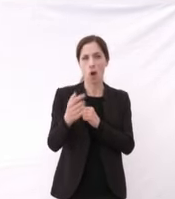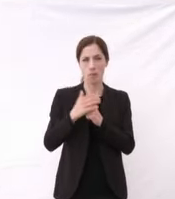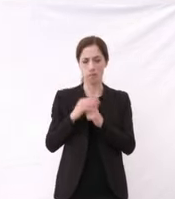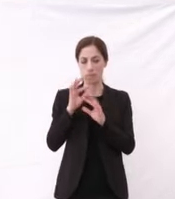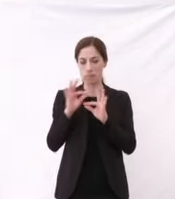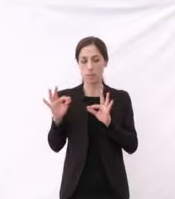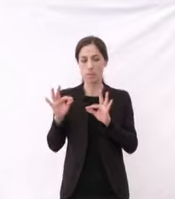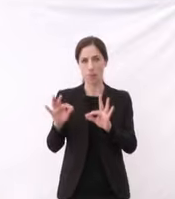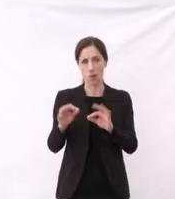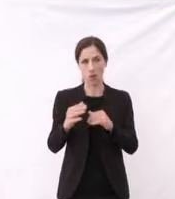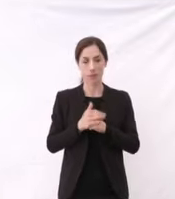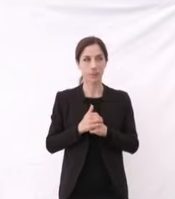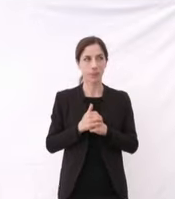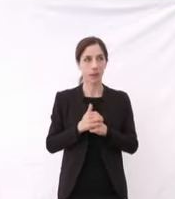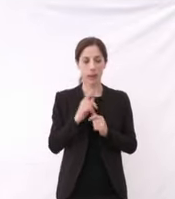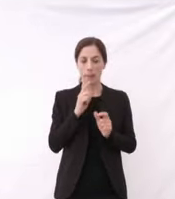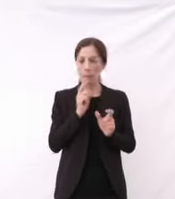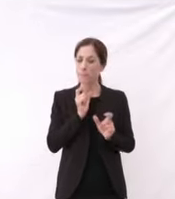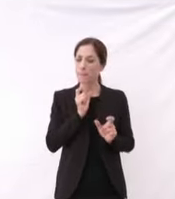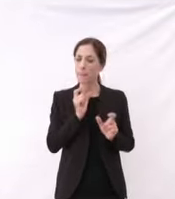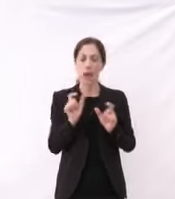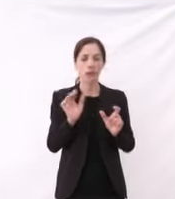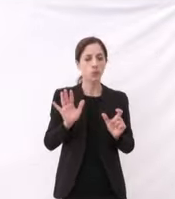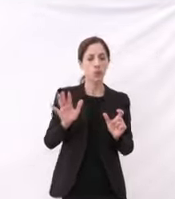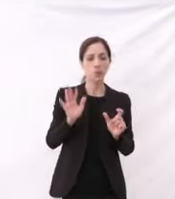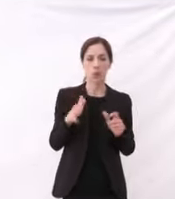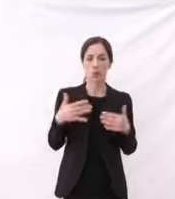parole di una profondità.